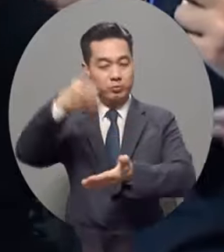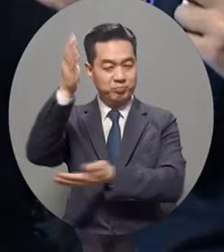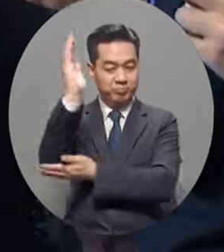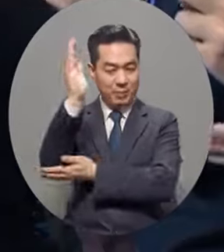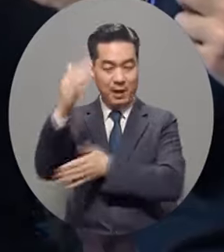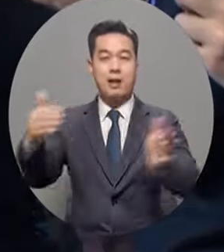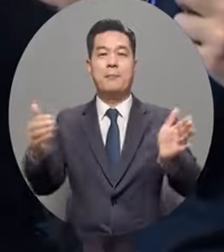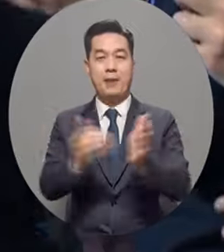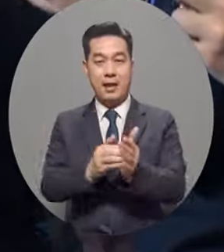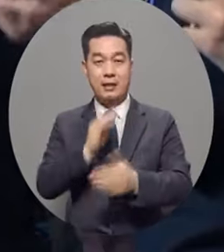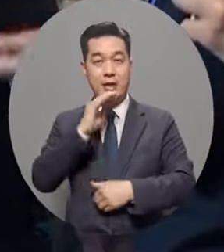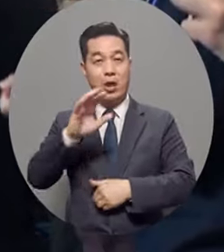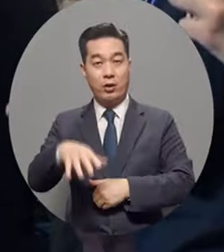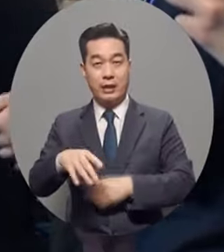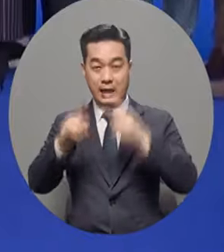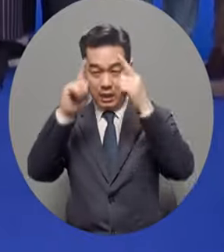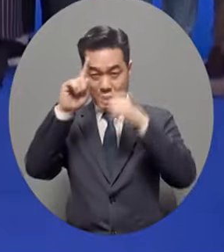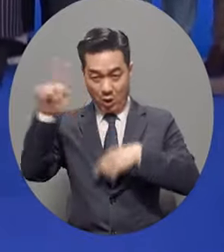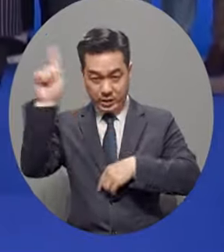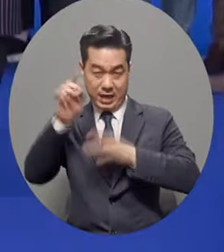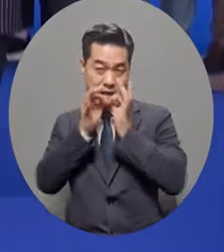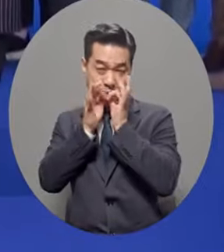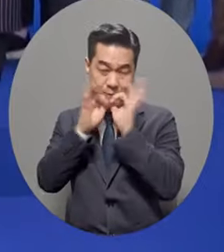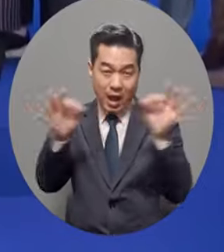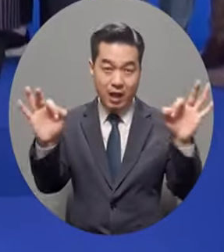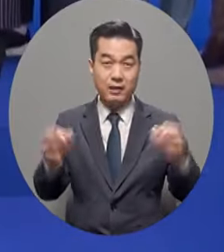있던 사람들이 러시아를 외칩니다.